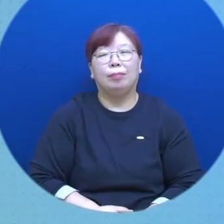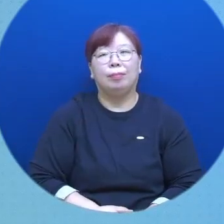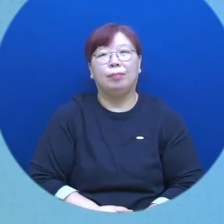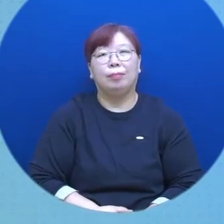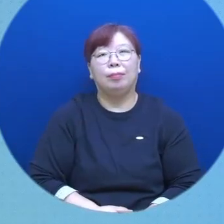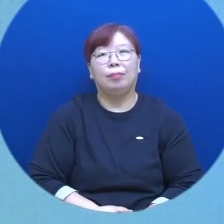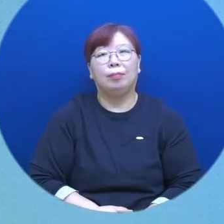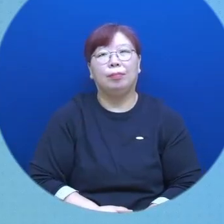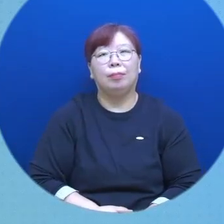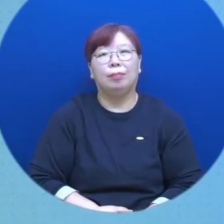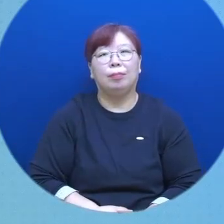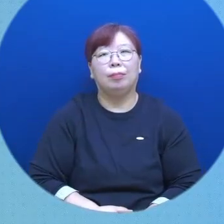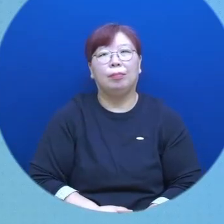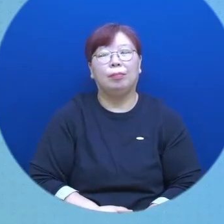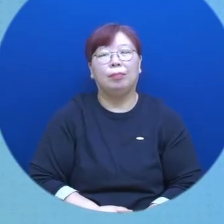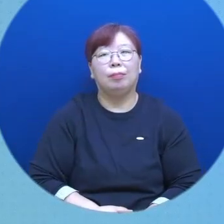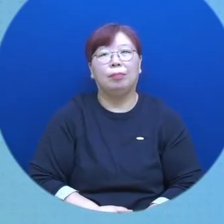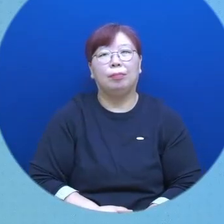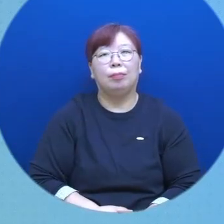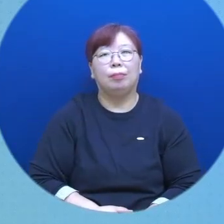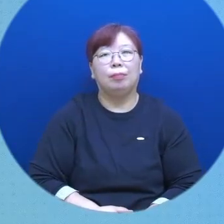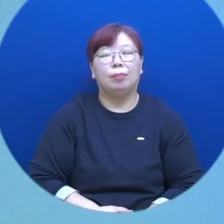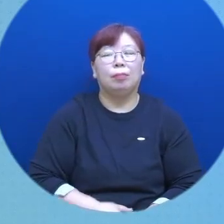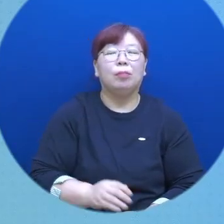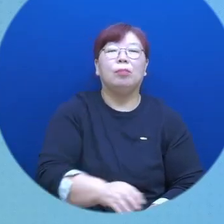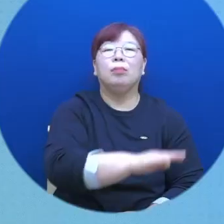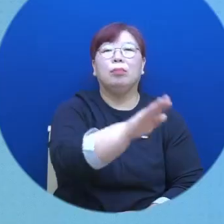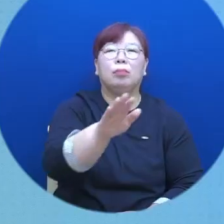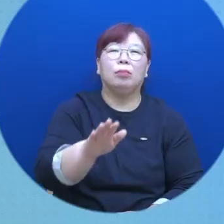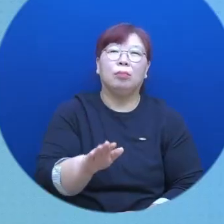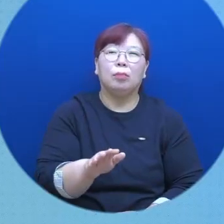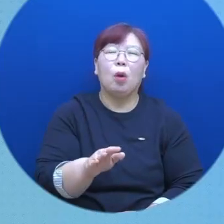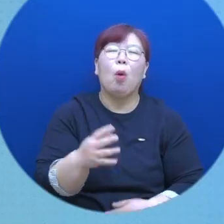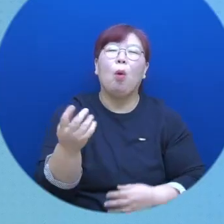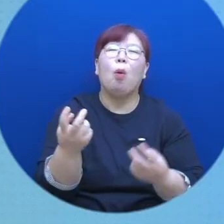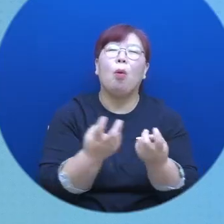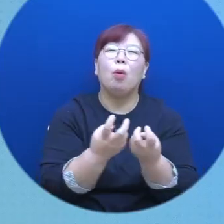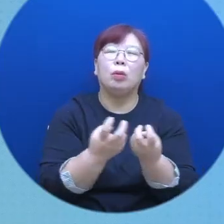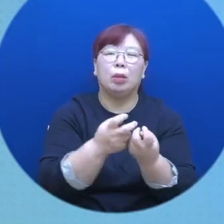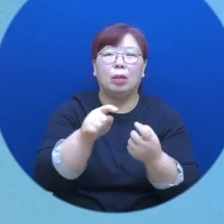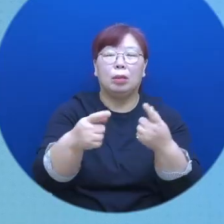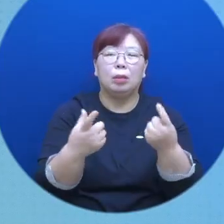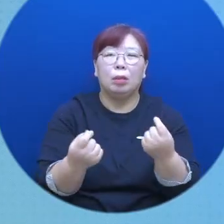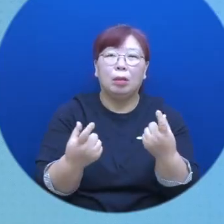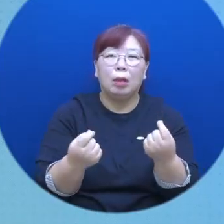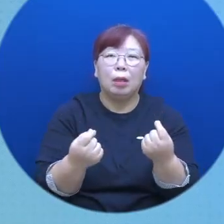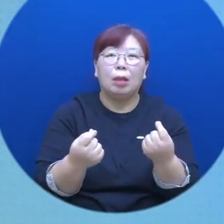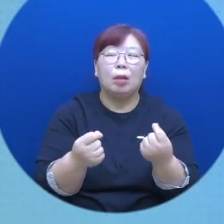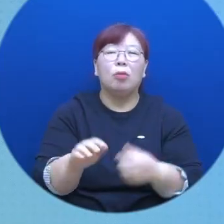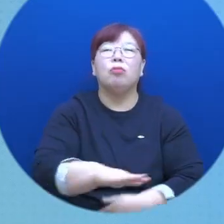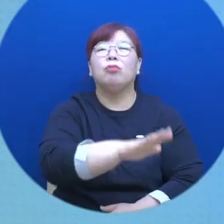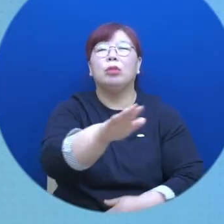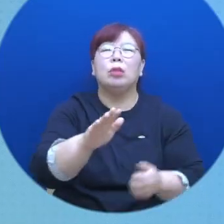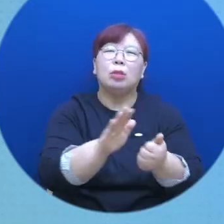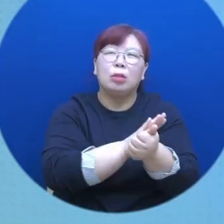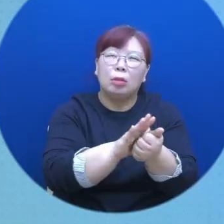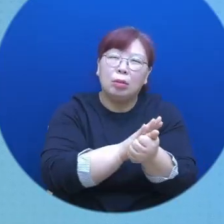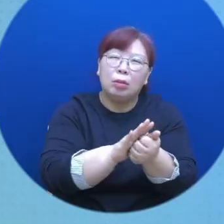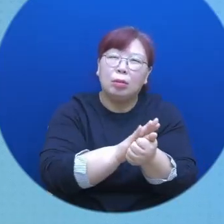그래서 우리가 그런 얘기 했죠. 어떻게 그렇게 우리를